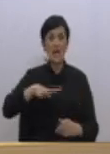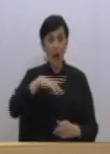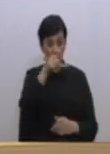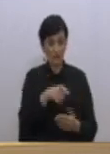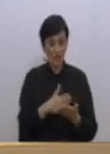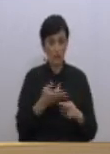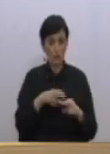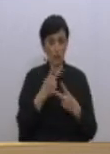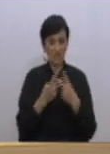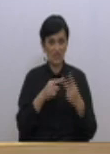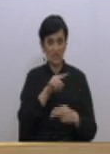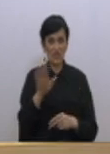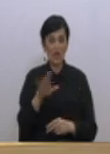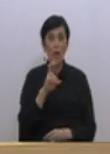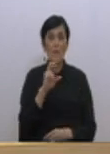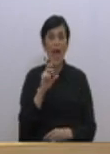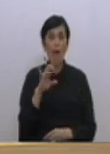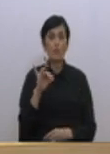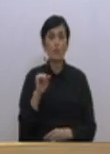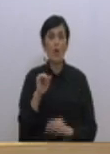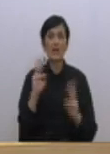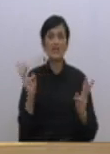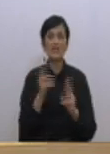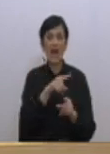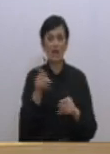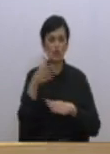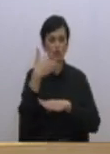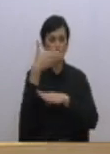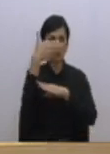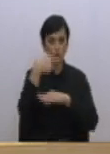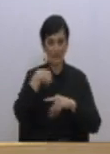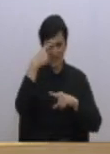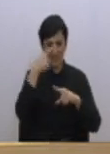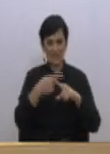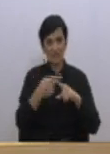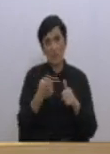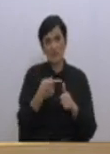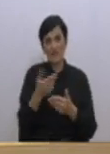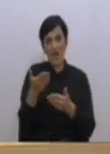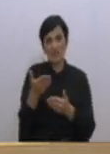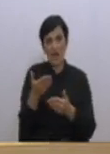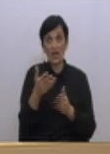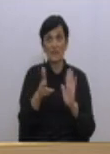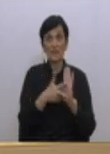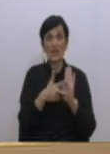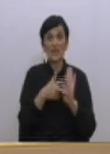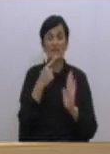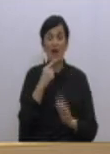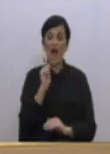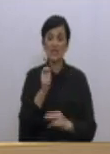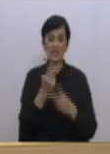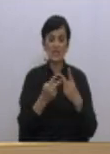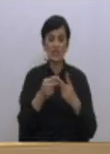tsikheshi. Irakli bebuam datsva separatistebis drosha, chvero zmebs vedakhit ratomgats. Da 8 tseli miusajes da